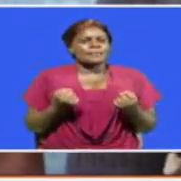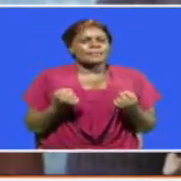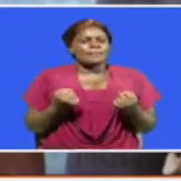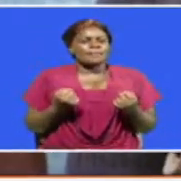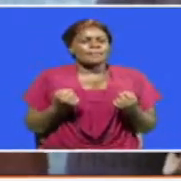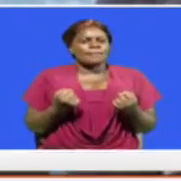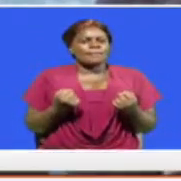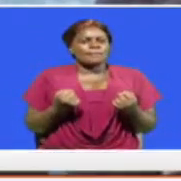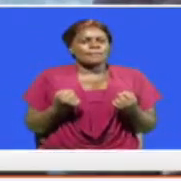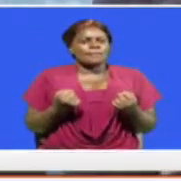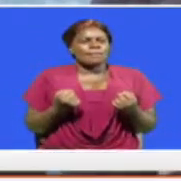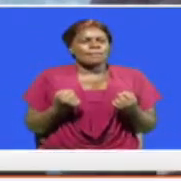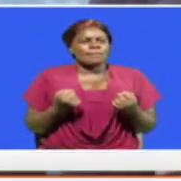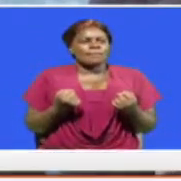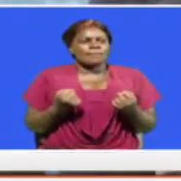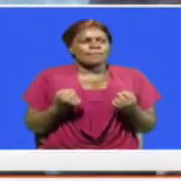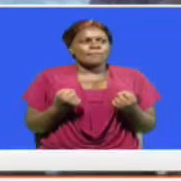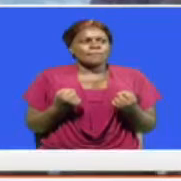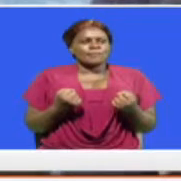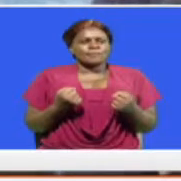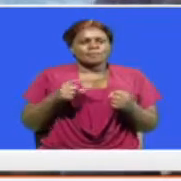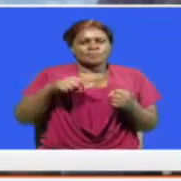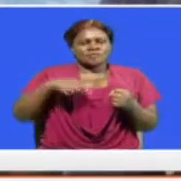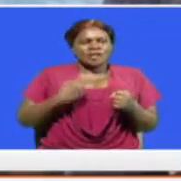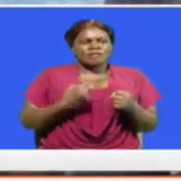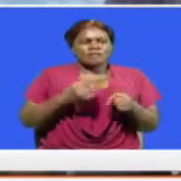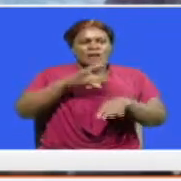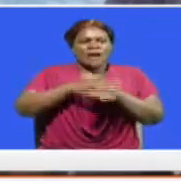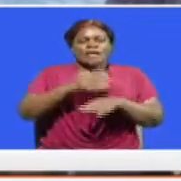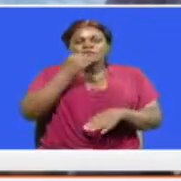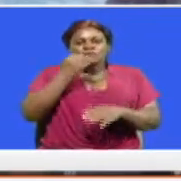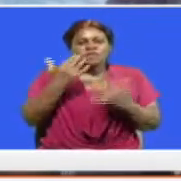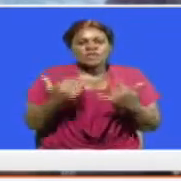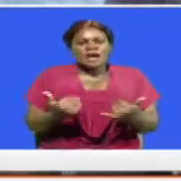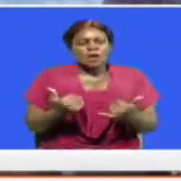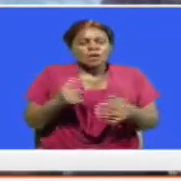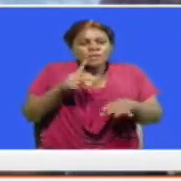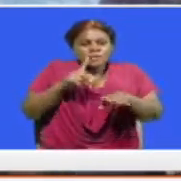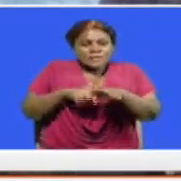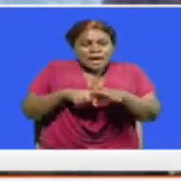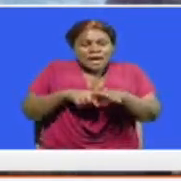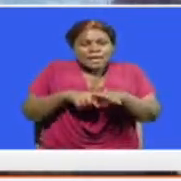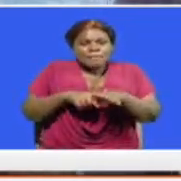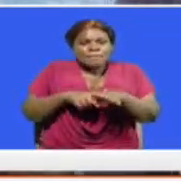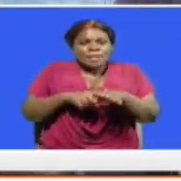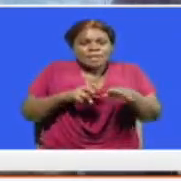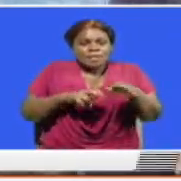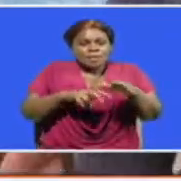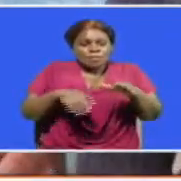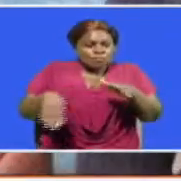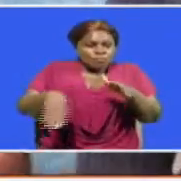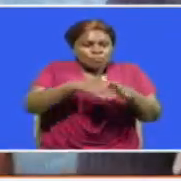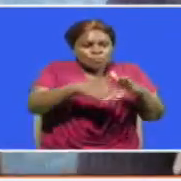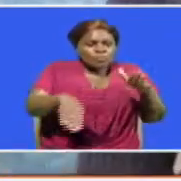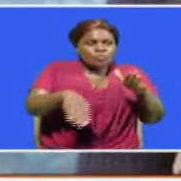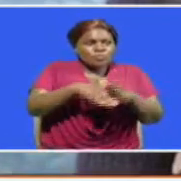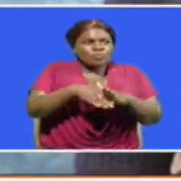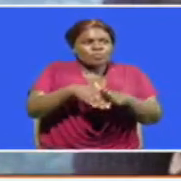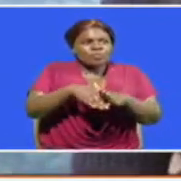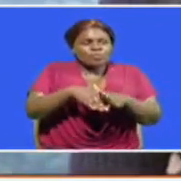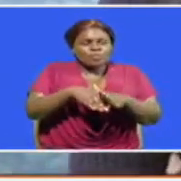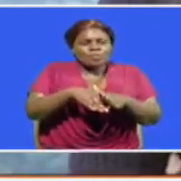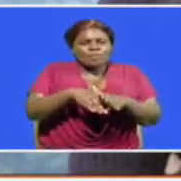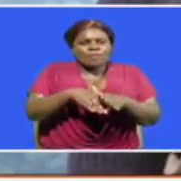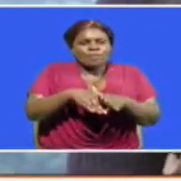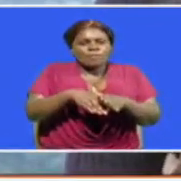very scared. Na hata na vile tunapata chakula sasa, yuzi wakati sasa tumenyanganywa, unajua dogie community